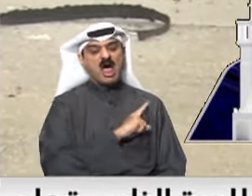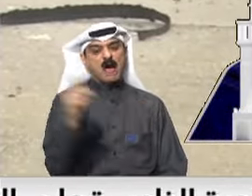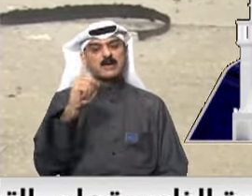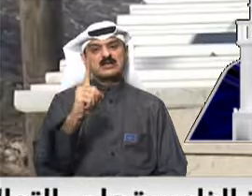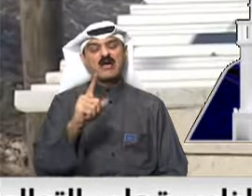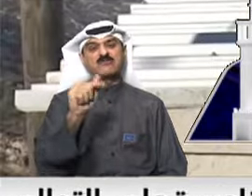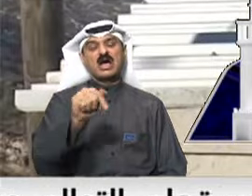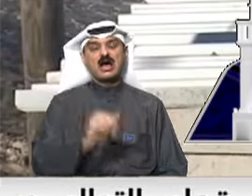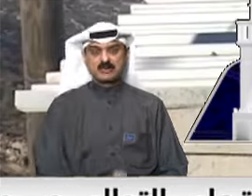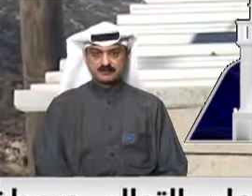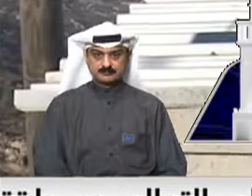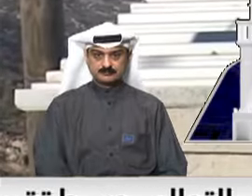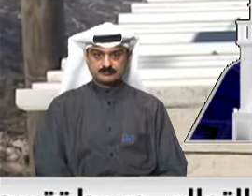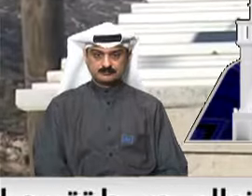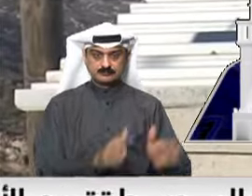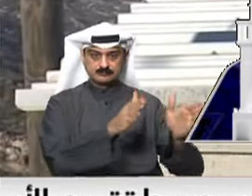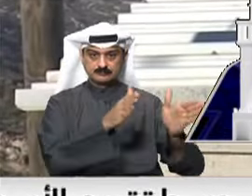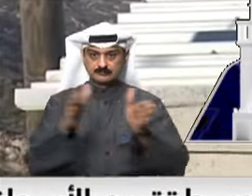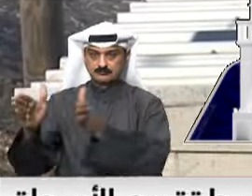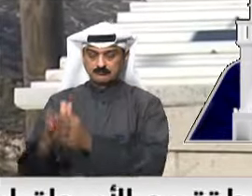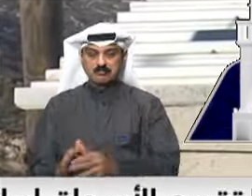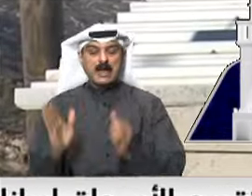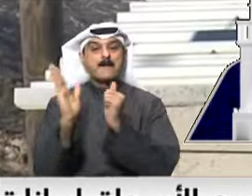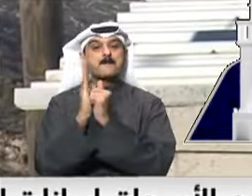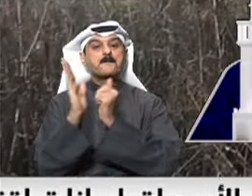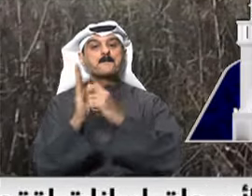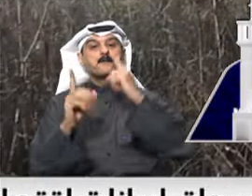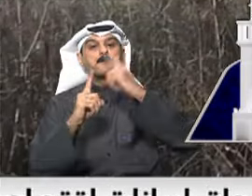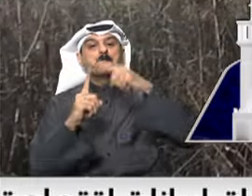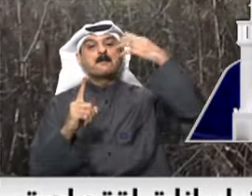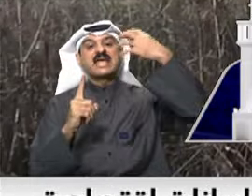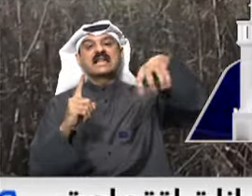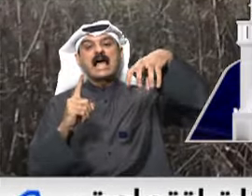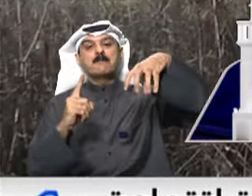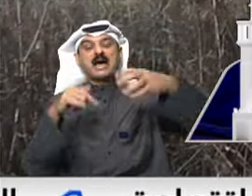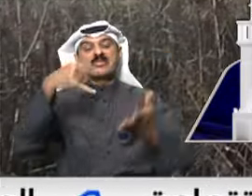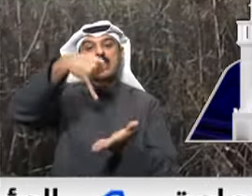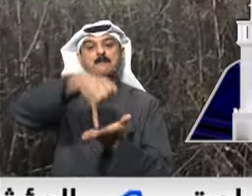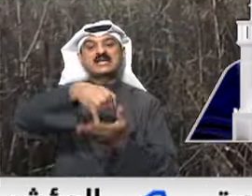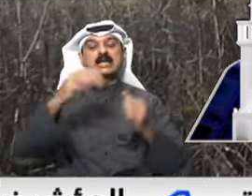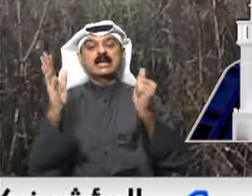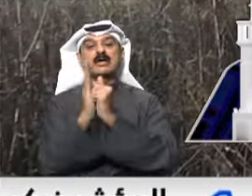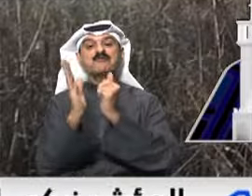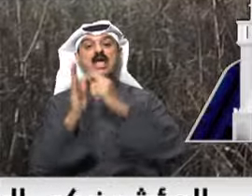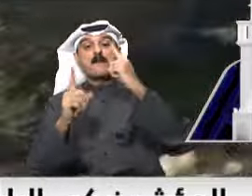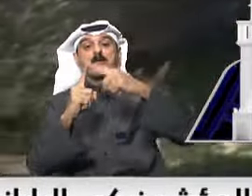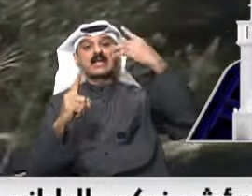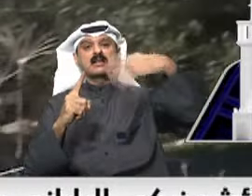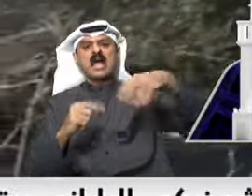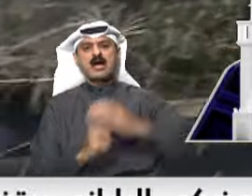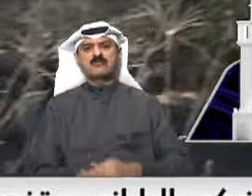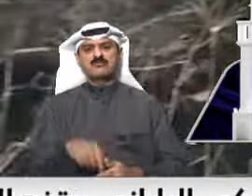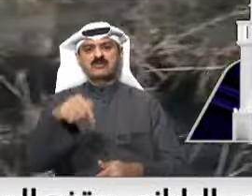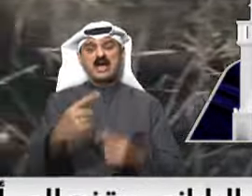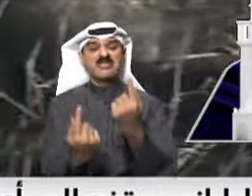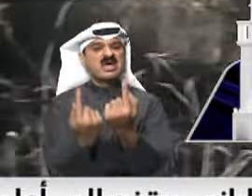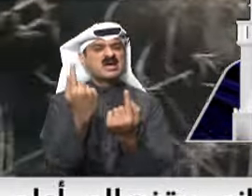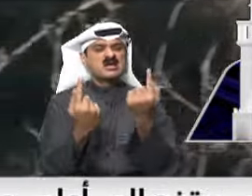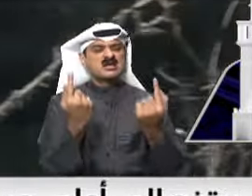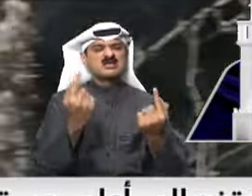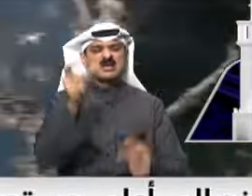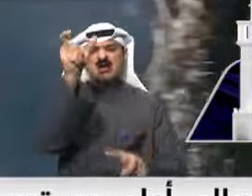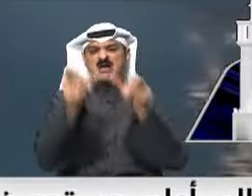سيتعرض للعقوبة. إلى الجنوب من بيت لحم حيث تتصاعد هجمات المستوطنين بالاستيلاء على الأرض وزراعتها ومنع أصحابها